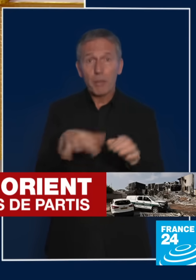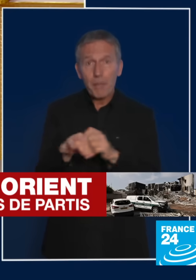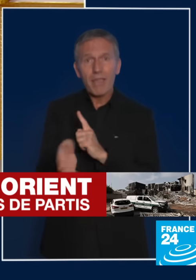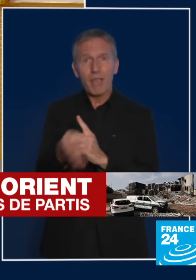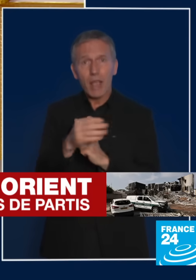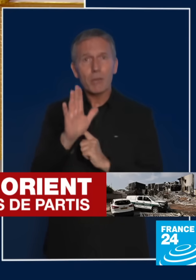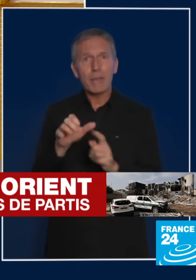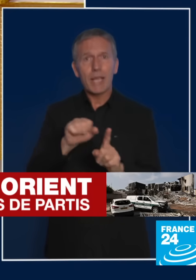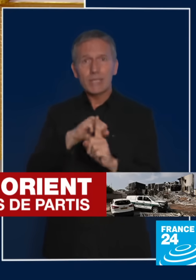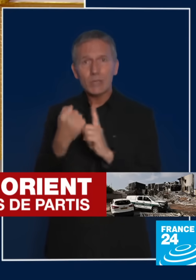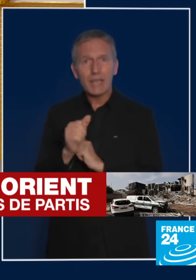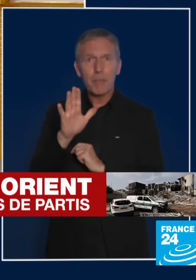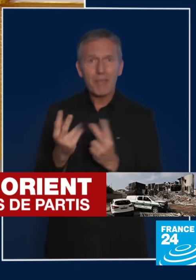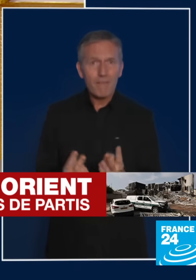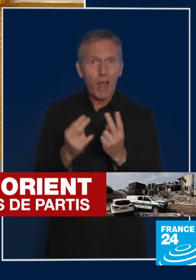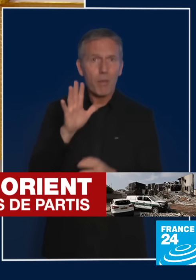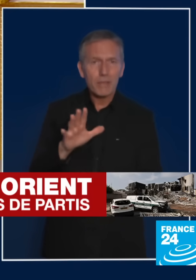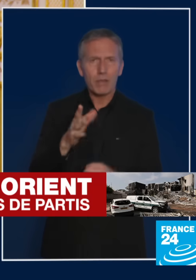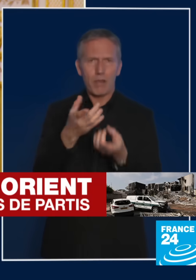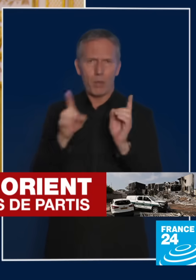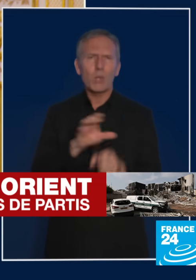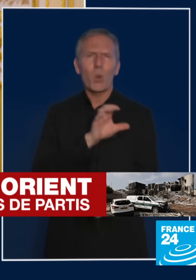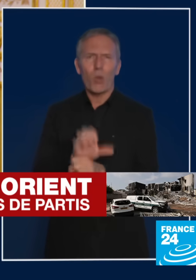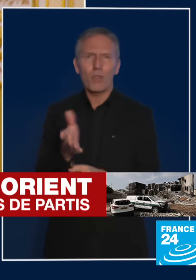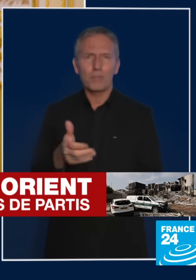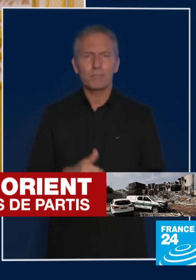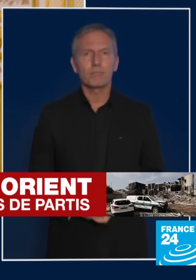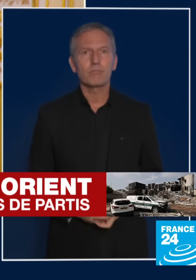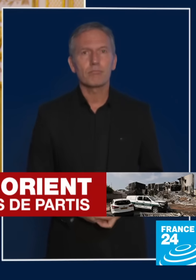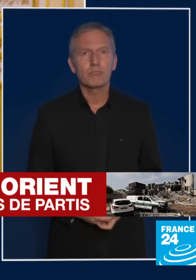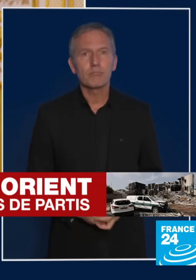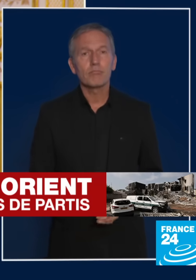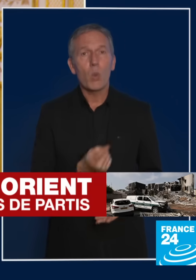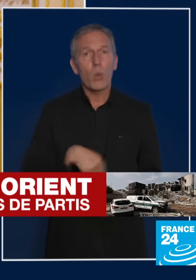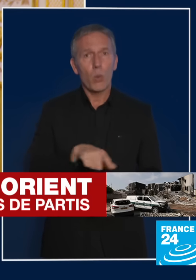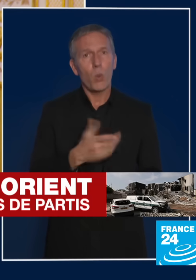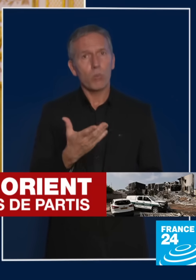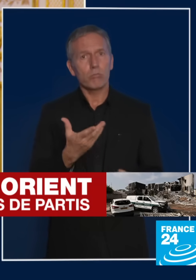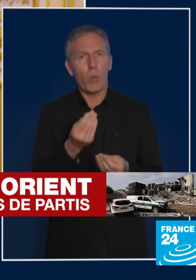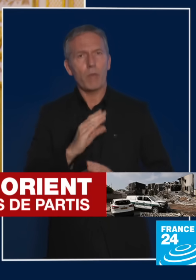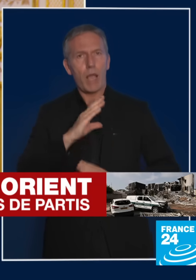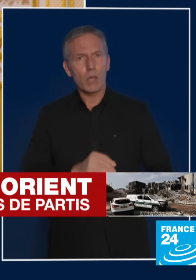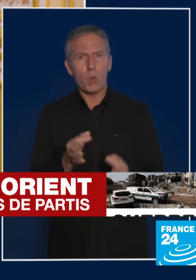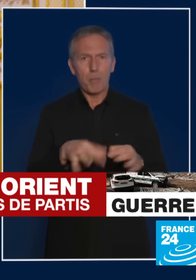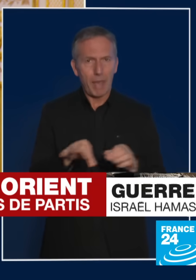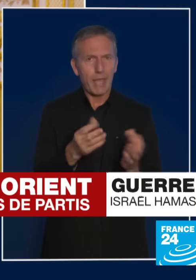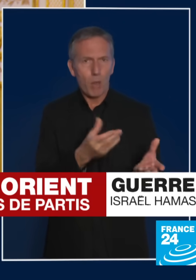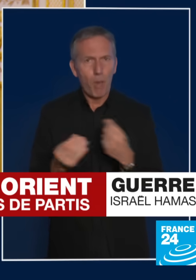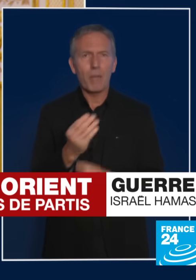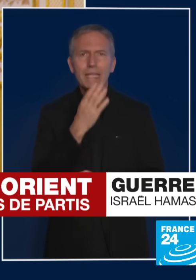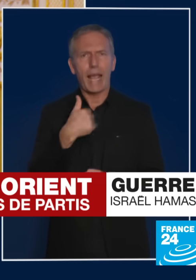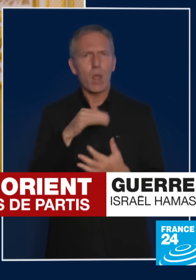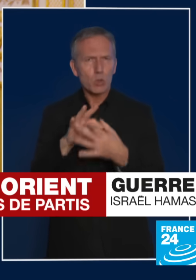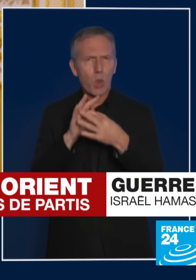société des valeurs démocratiques nous avons assuré Israël et son peuple de notre solidarité sans